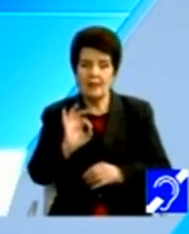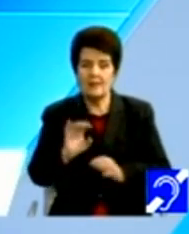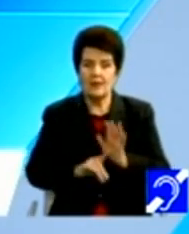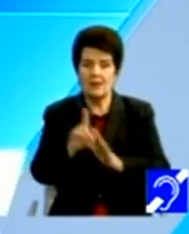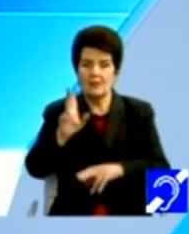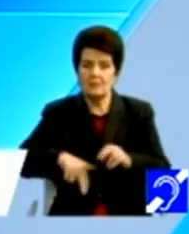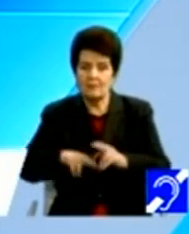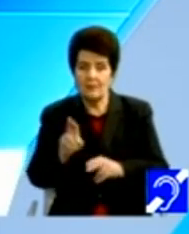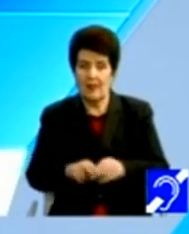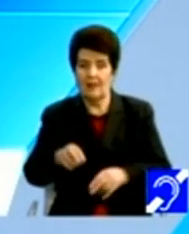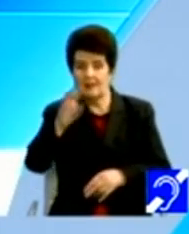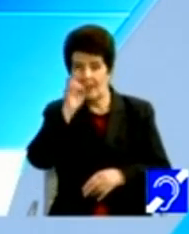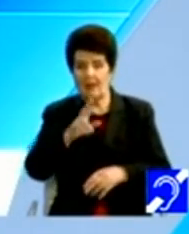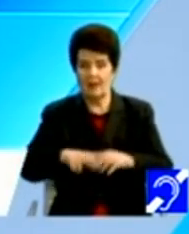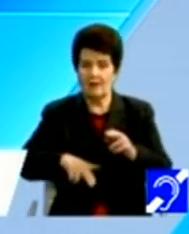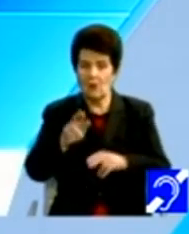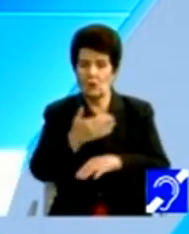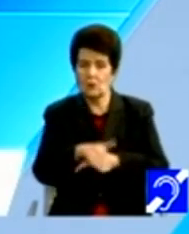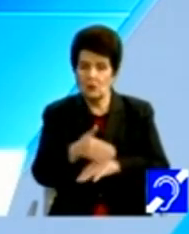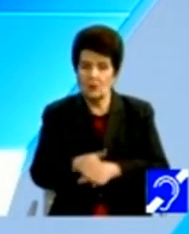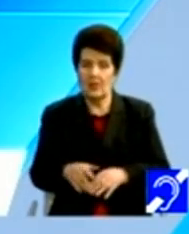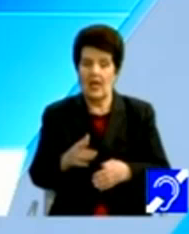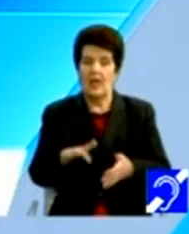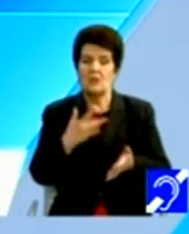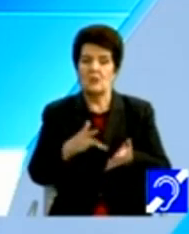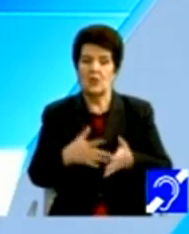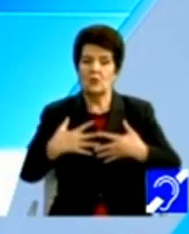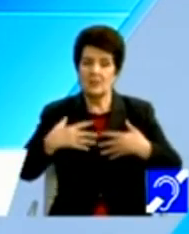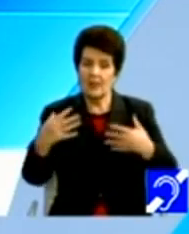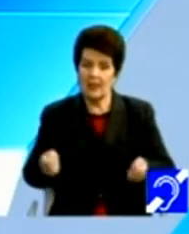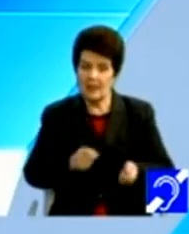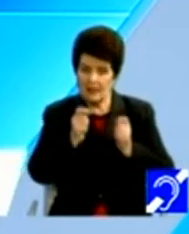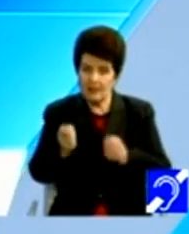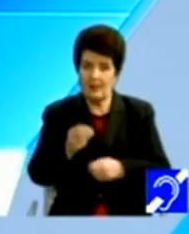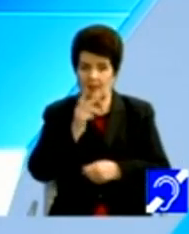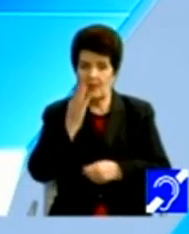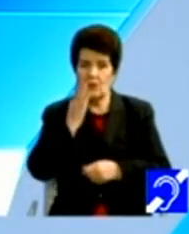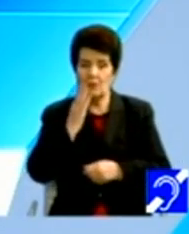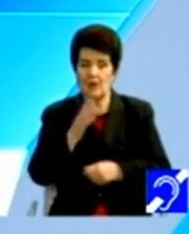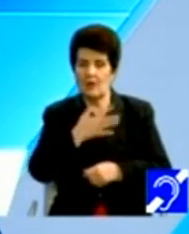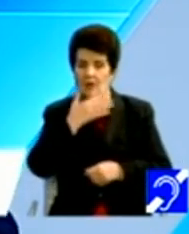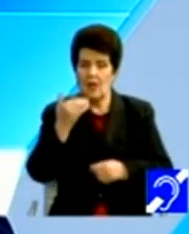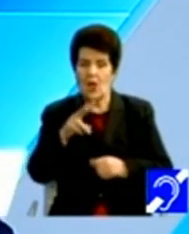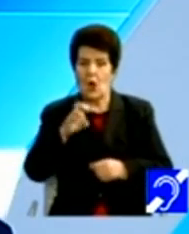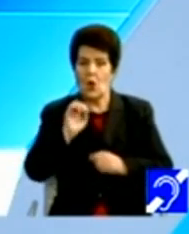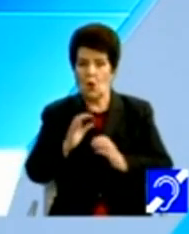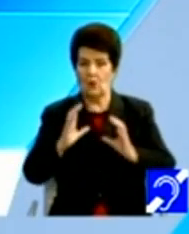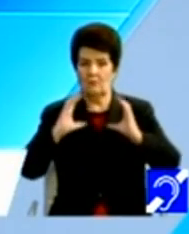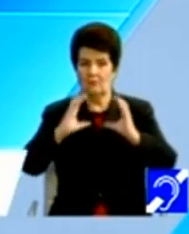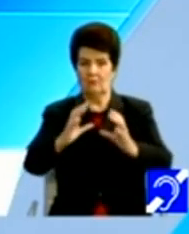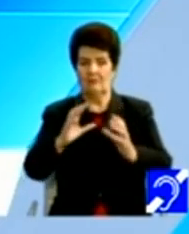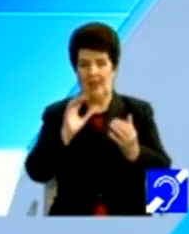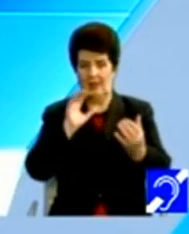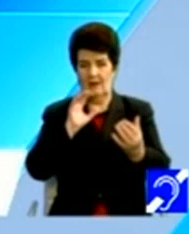a investit în construcții de drumuri, centru de sănătate, țara care a adus cel mai mare lot de